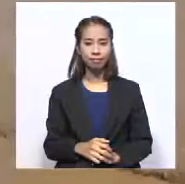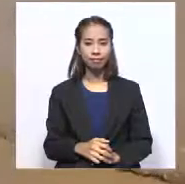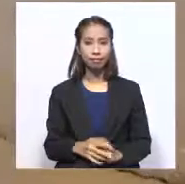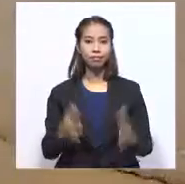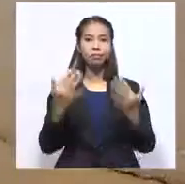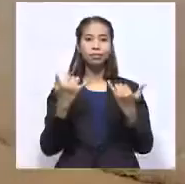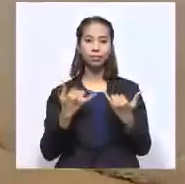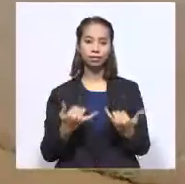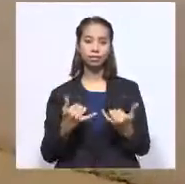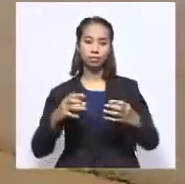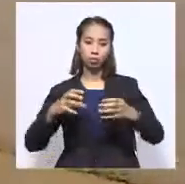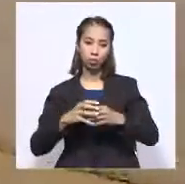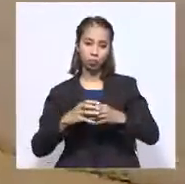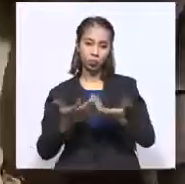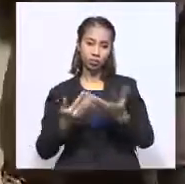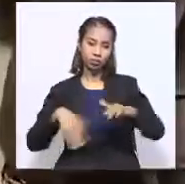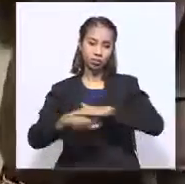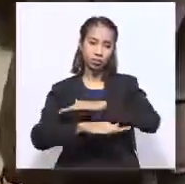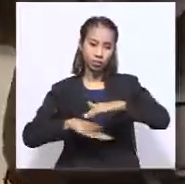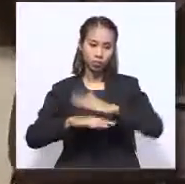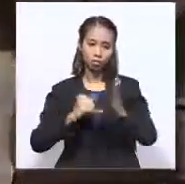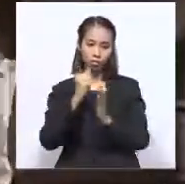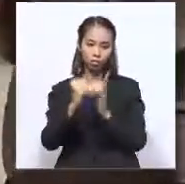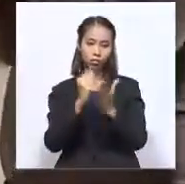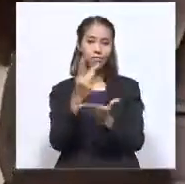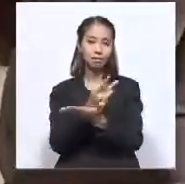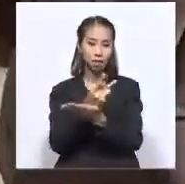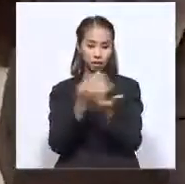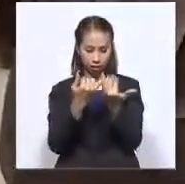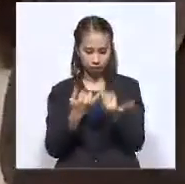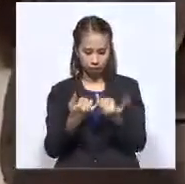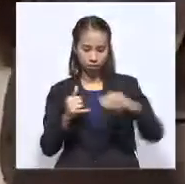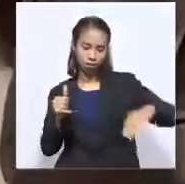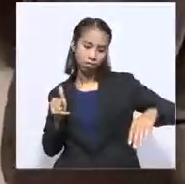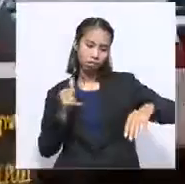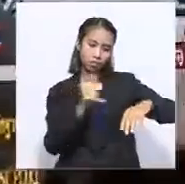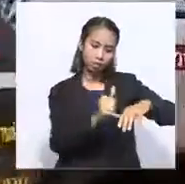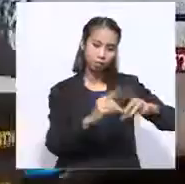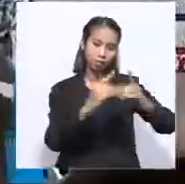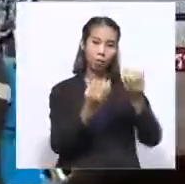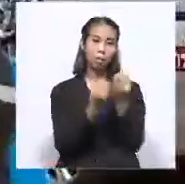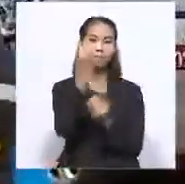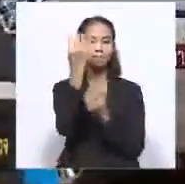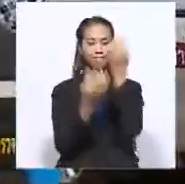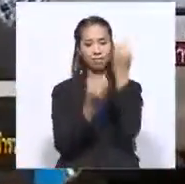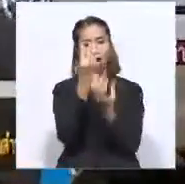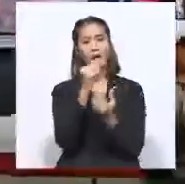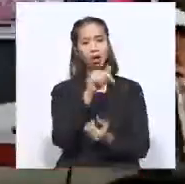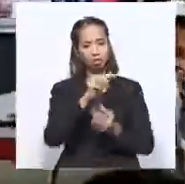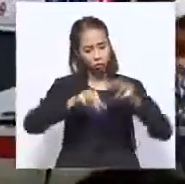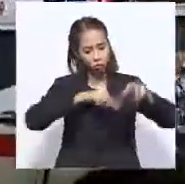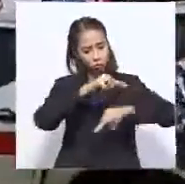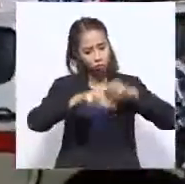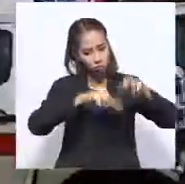ขณะที่ในวันนี้เจ้าหน้าที่พิสูจน์หลักฐานกลางจังหวัดกาญจนบุรีจะเข้าพื้นที่ในจุดเกิดเหตุเขตรักษาพันธุ์สัตว์ทุ่งใหญ่นเรศว